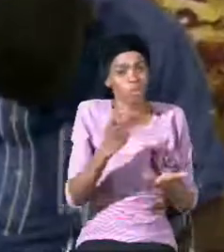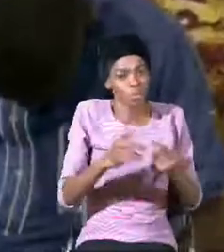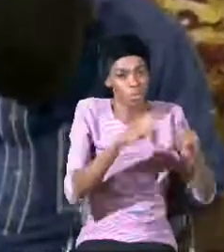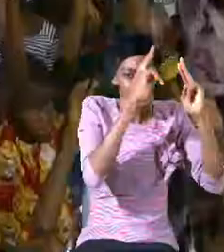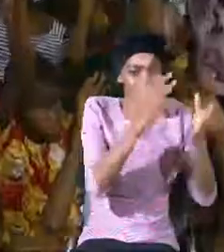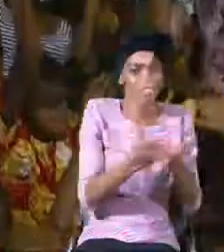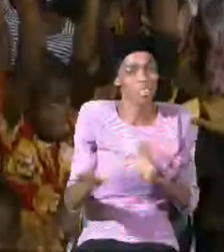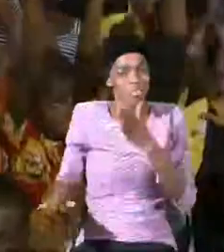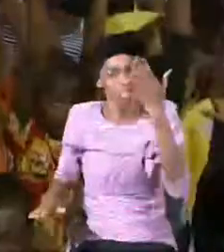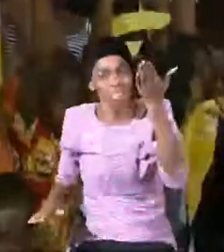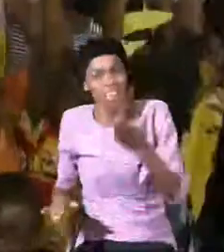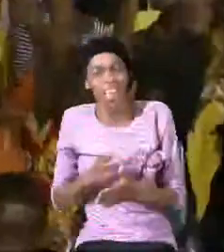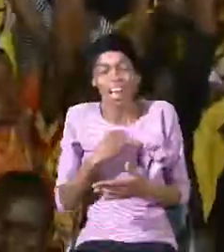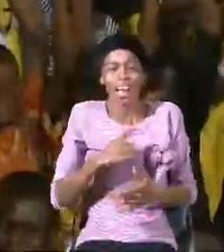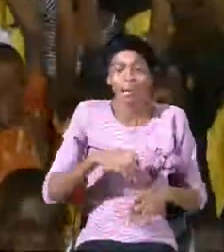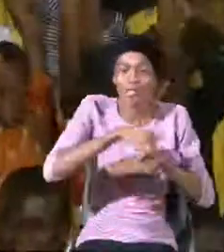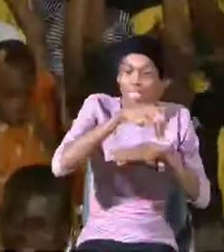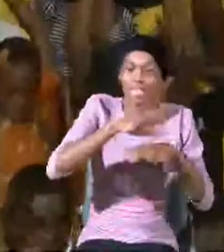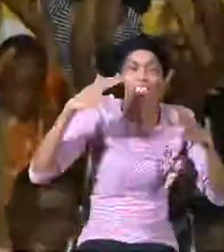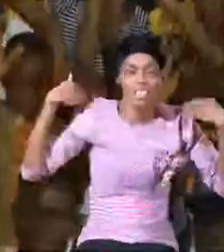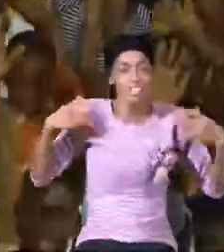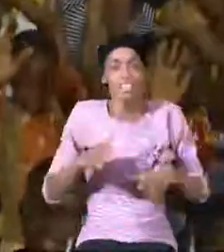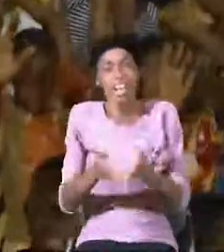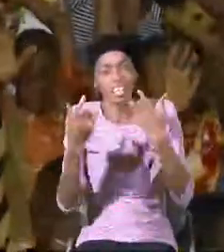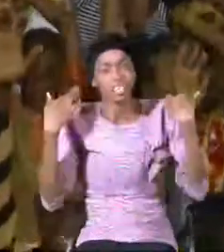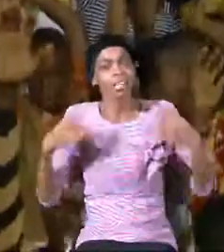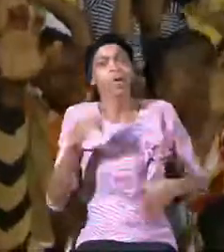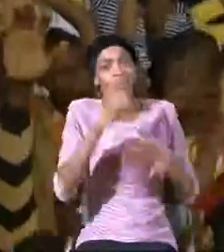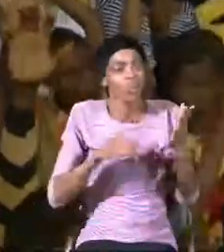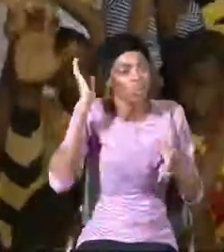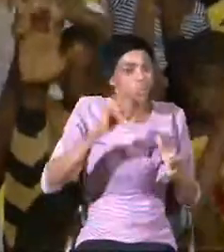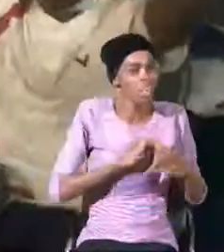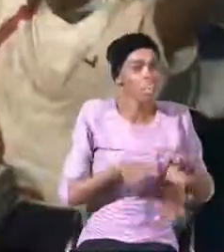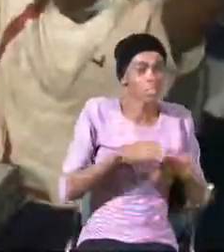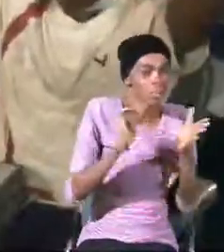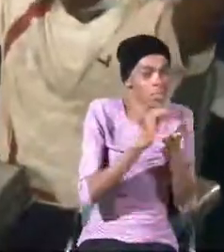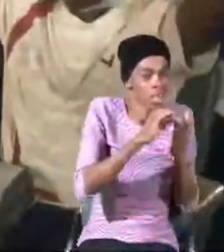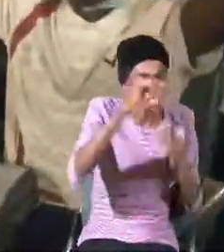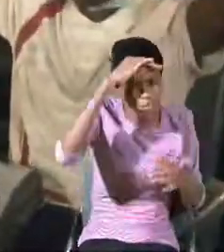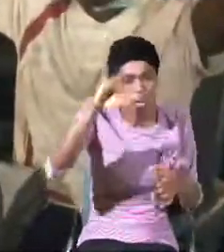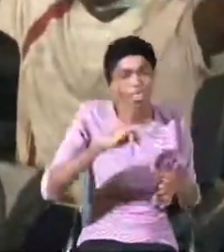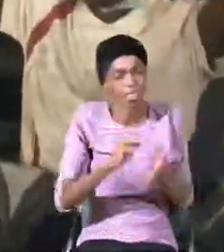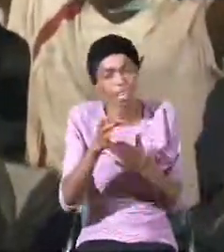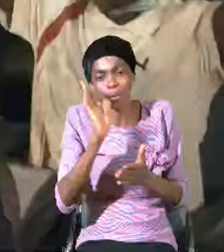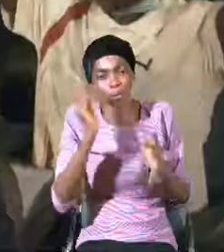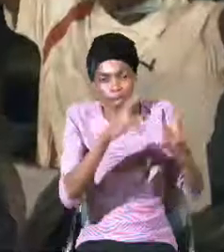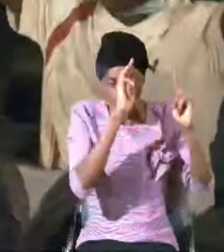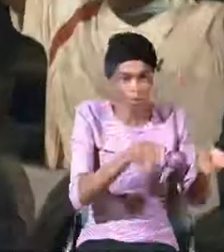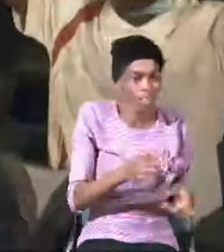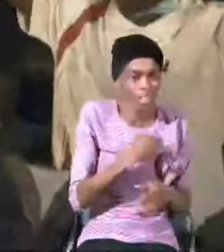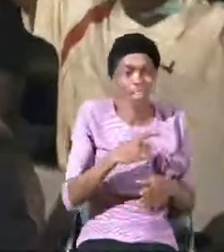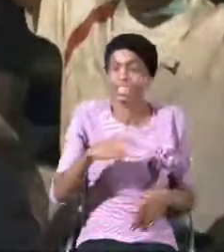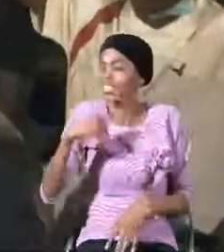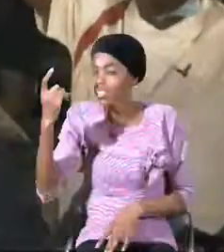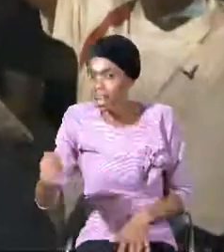là-bas. Et il demande aux anges, que dois-je faire à ce jeune homme, à cette jeune fille, que je vais honorer. Et les